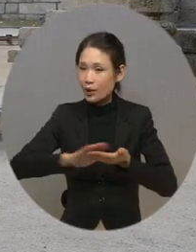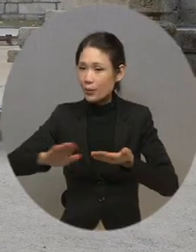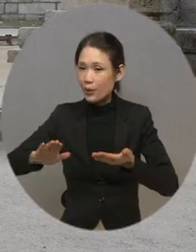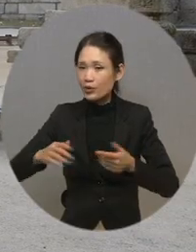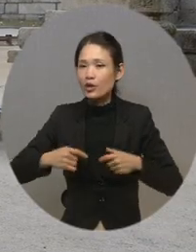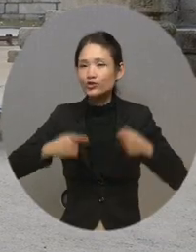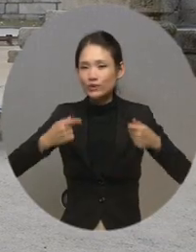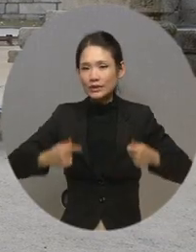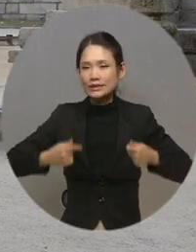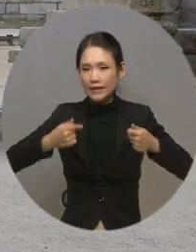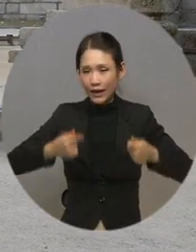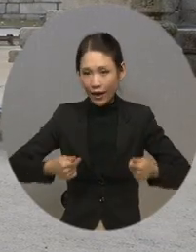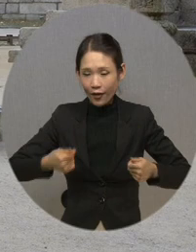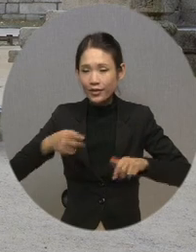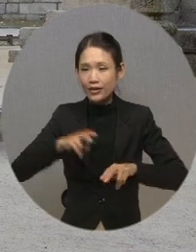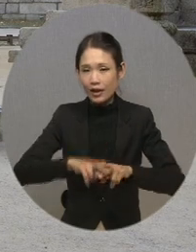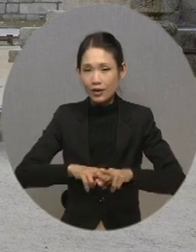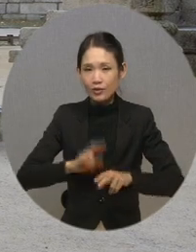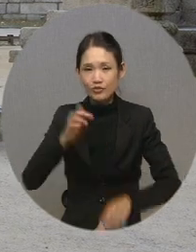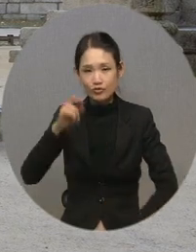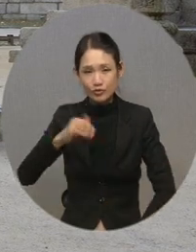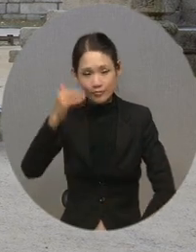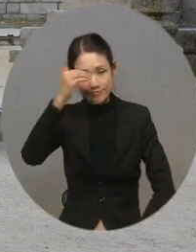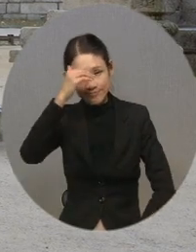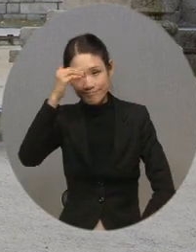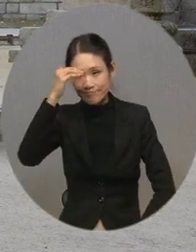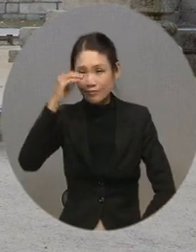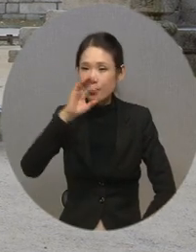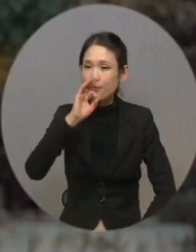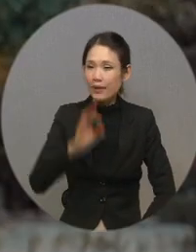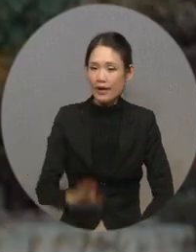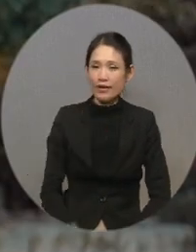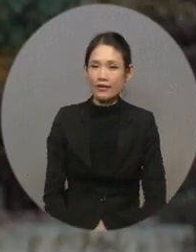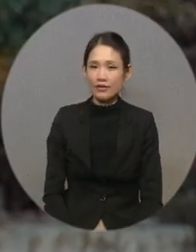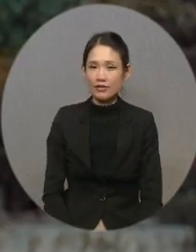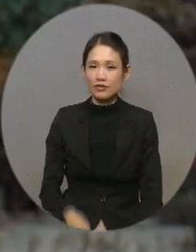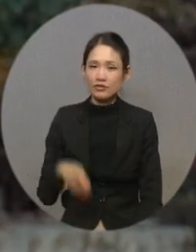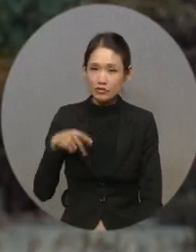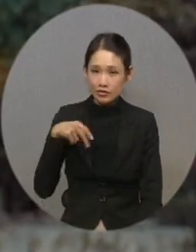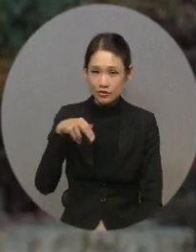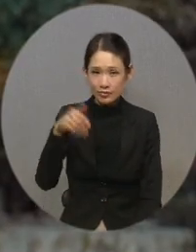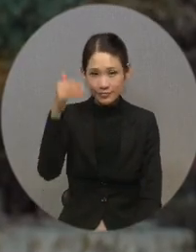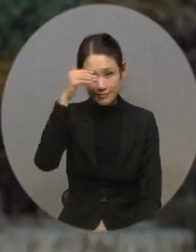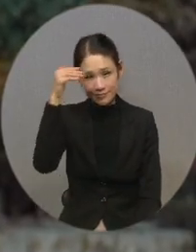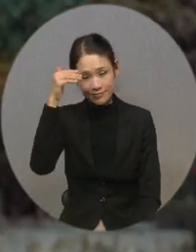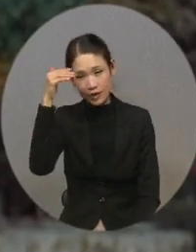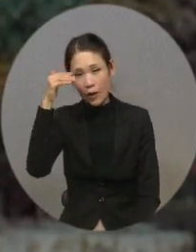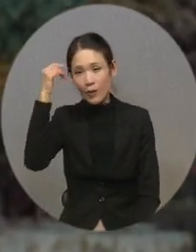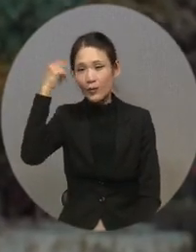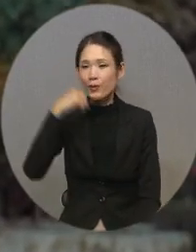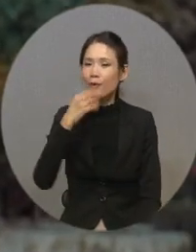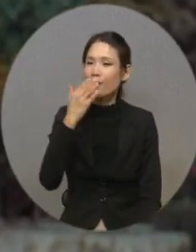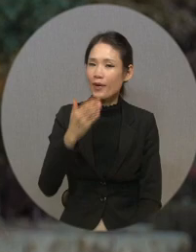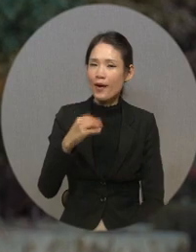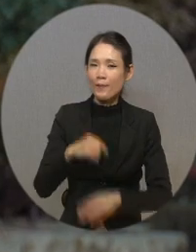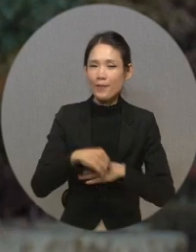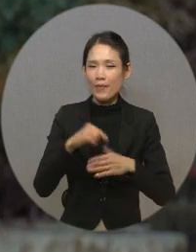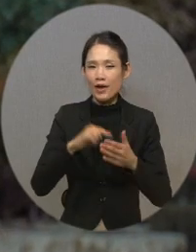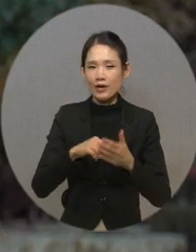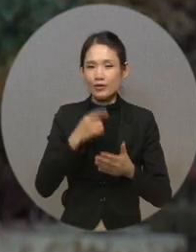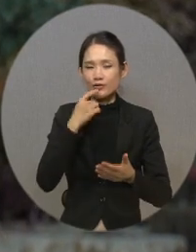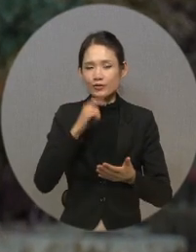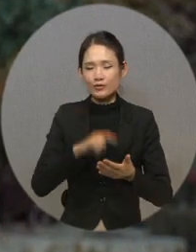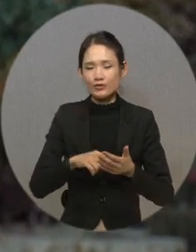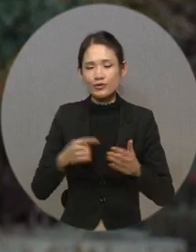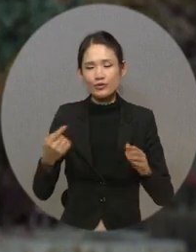휠체어를 이용하시는 분들도 이 후원을 감상할 수 있습니다. 이렇게 걸으면서 주위를 둘러보는 것만으로도 마음의 쉼표가